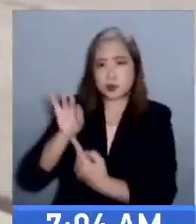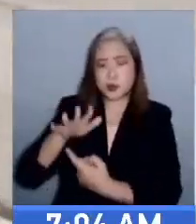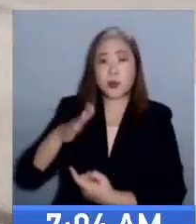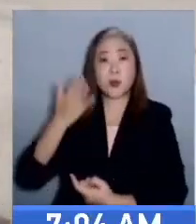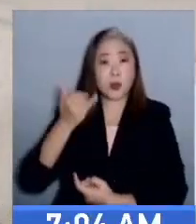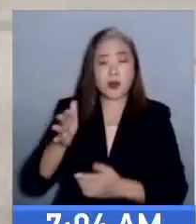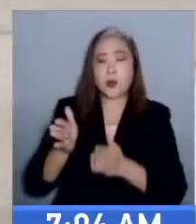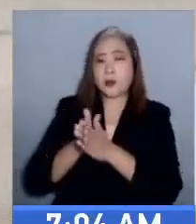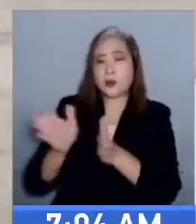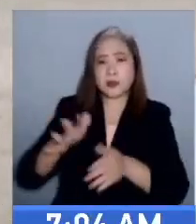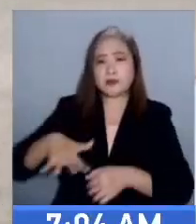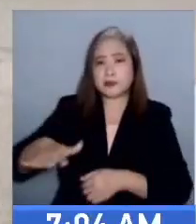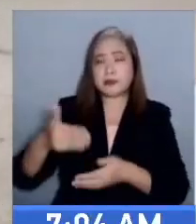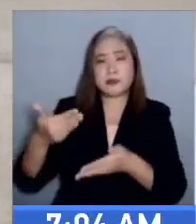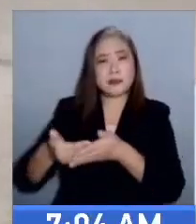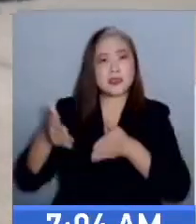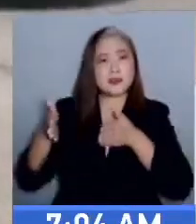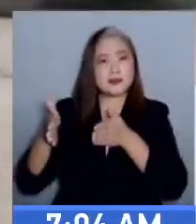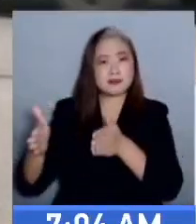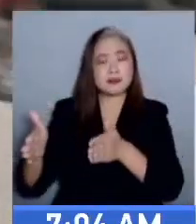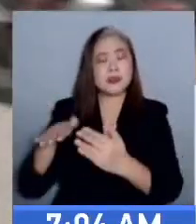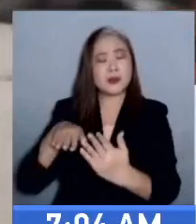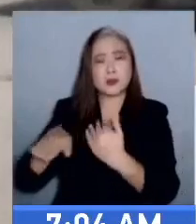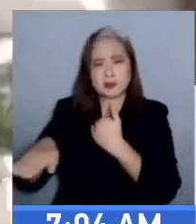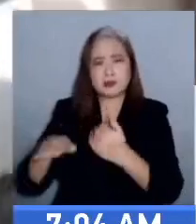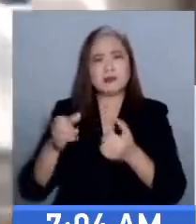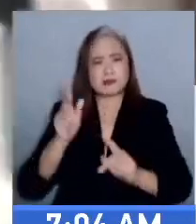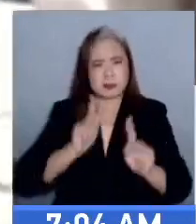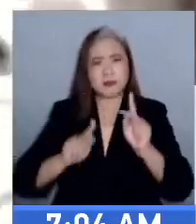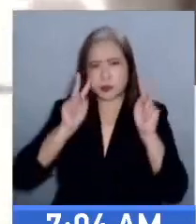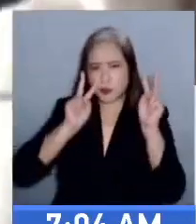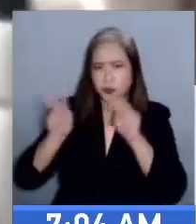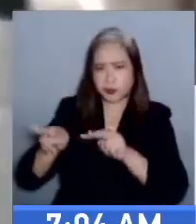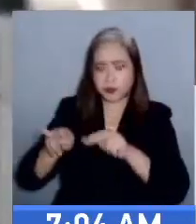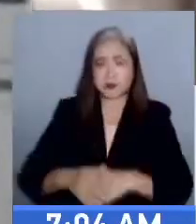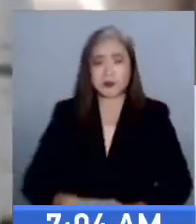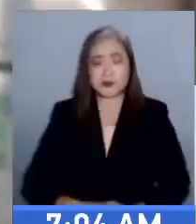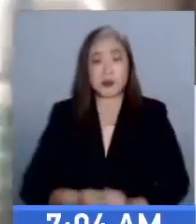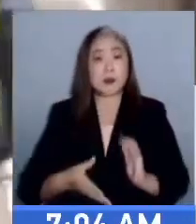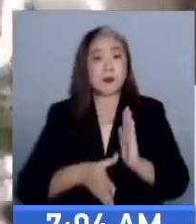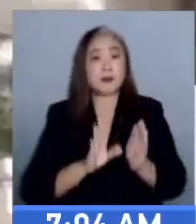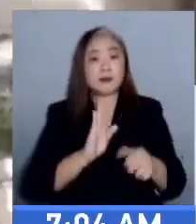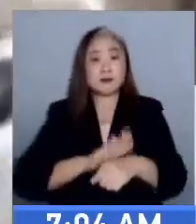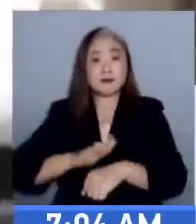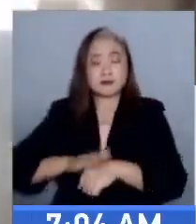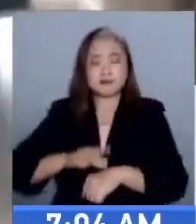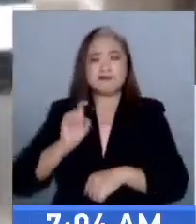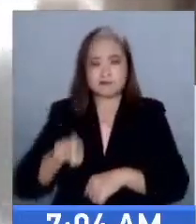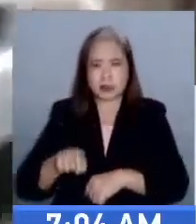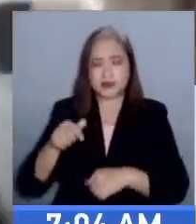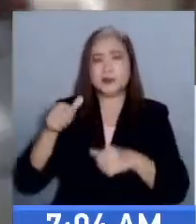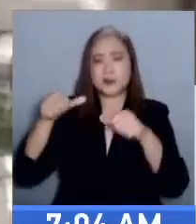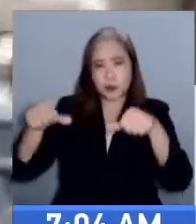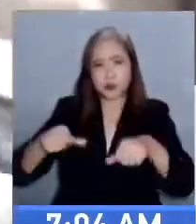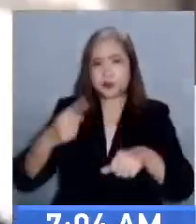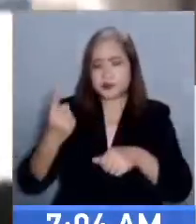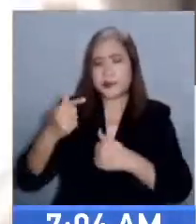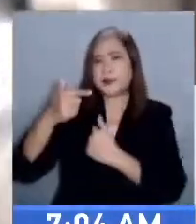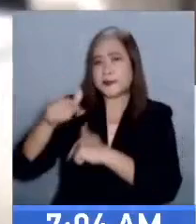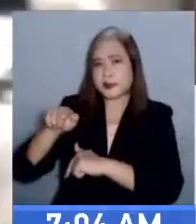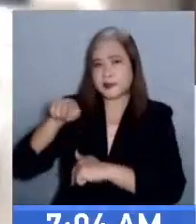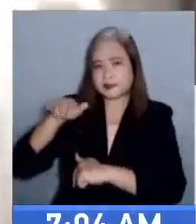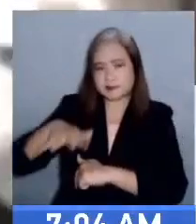at marami ang makakakita. Paalala ng COMELEC, sa designated common poster areas lang dapat maglagay ng